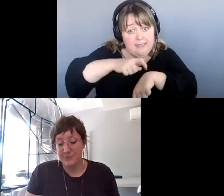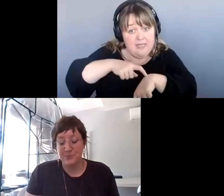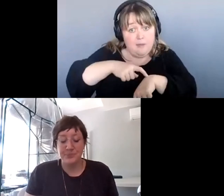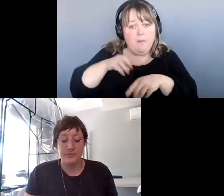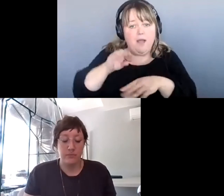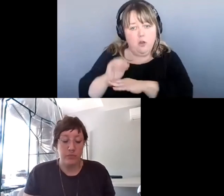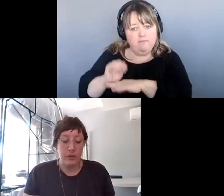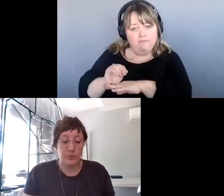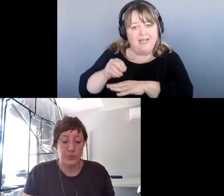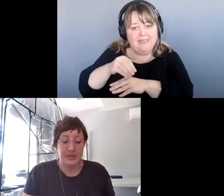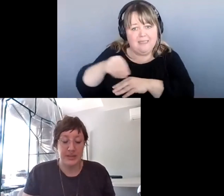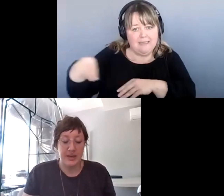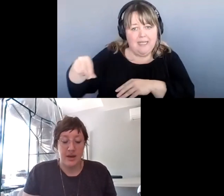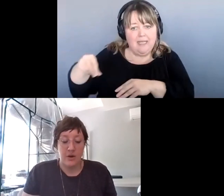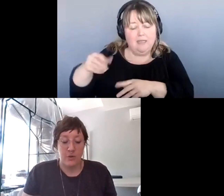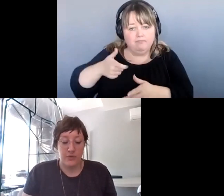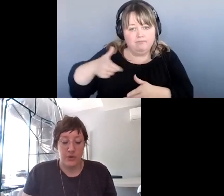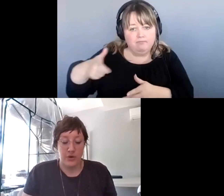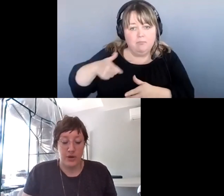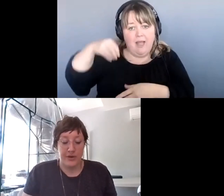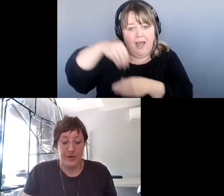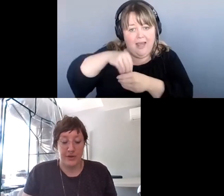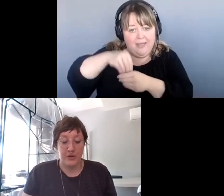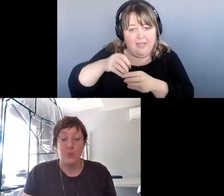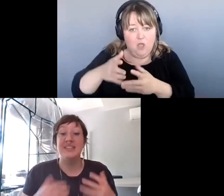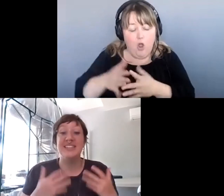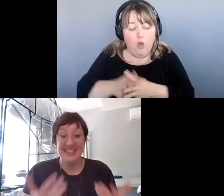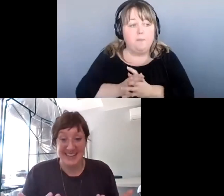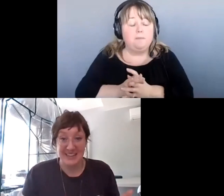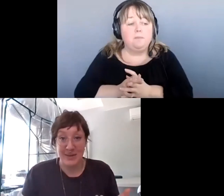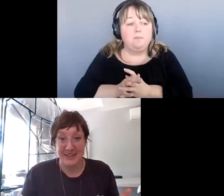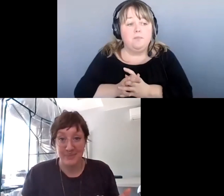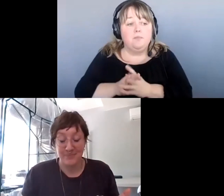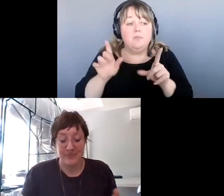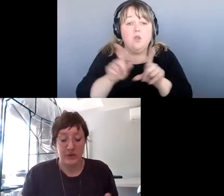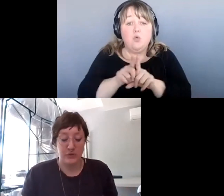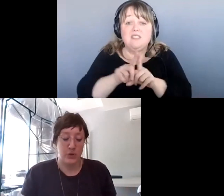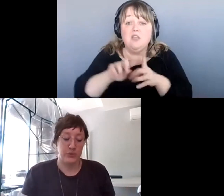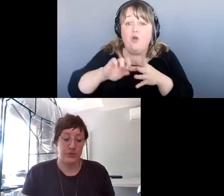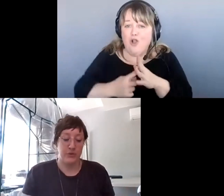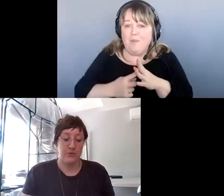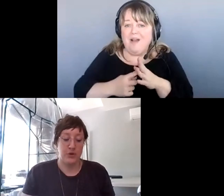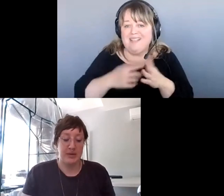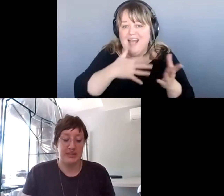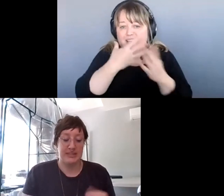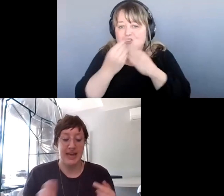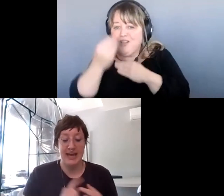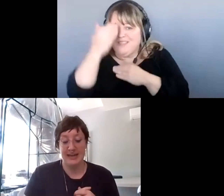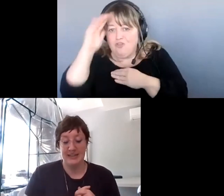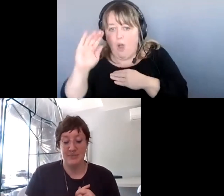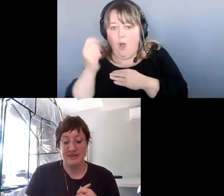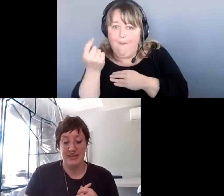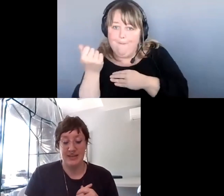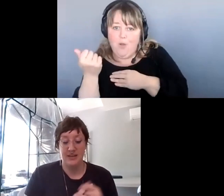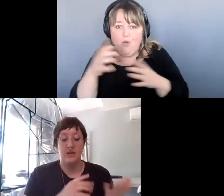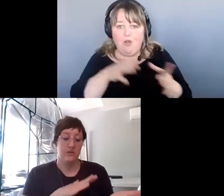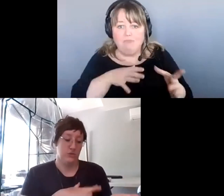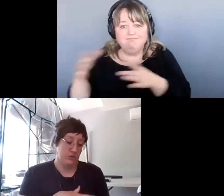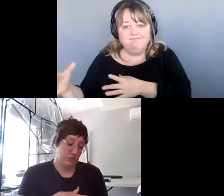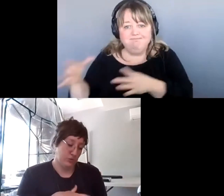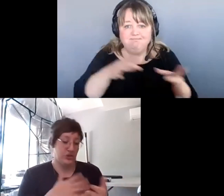l'intérieur. Puis, on va commencer à les acclimater. Donc, on va commencer à